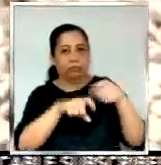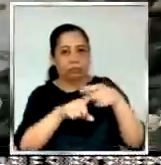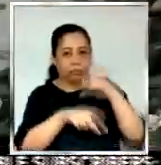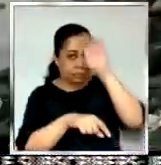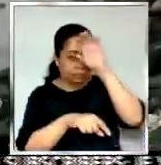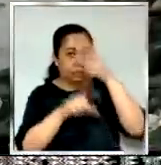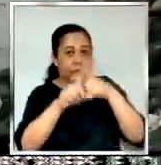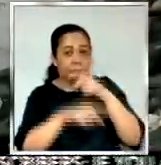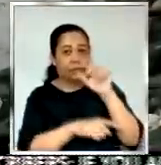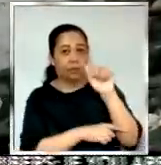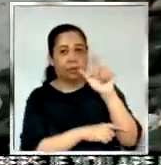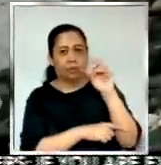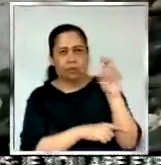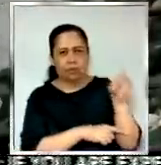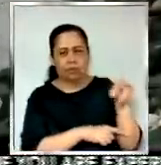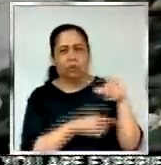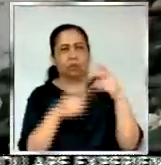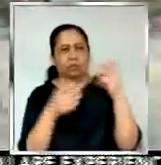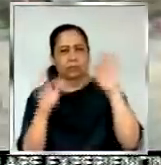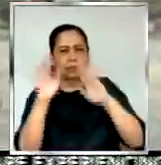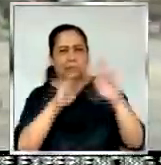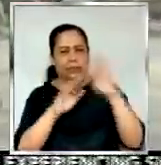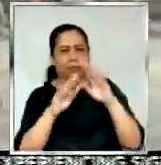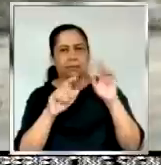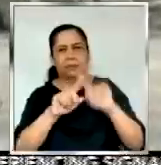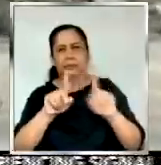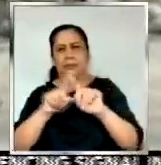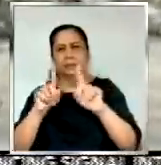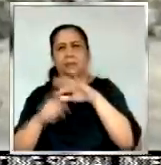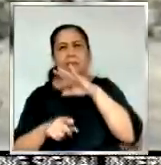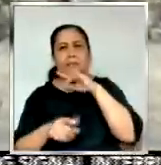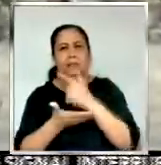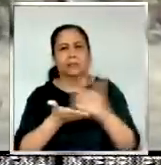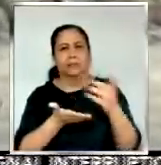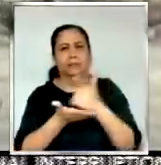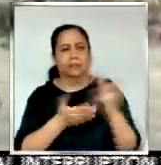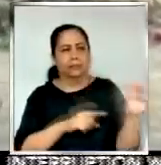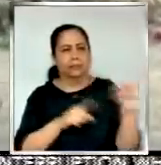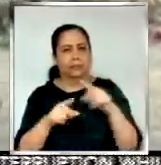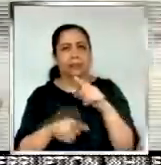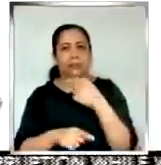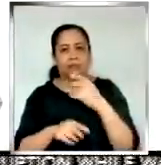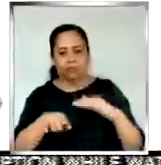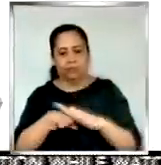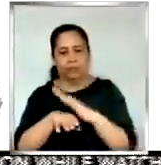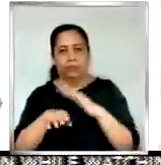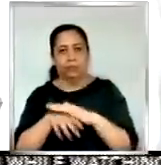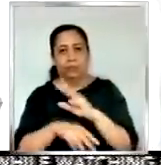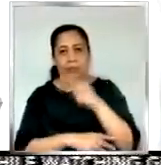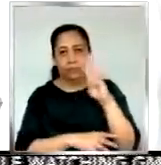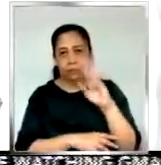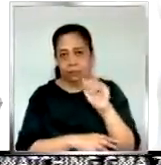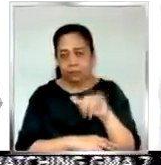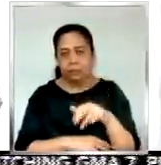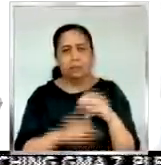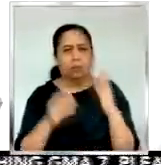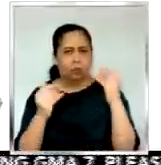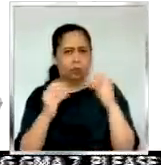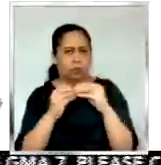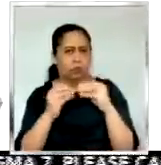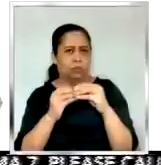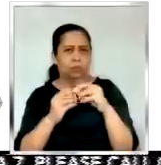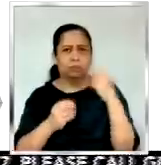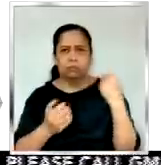Alcoy. Problema rin ang samut-saring basura na napadpad sa Dolomite Beach. Sana mas maganda pa kasi napakalaki pa